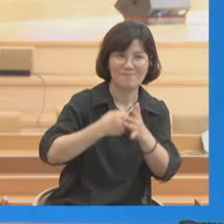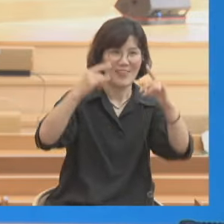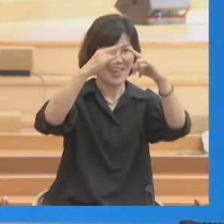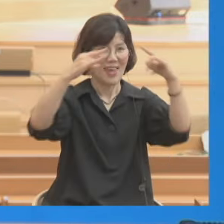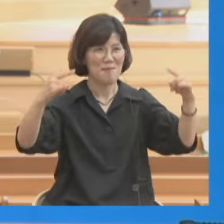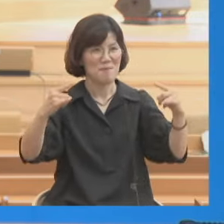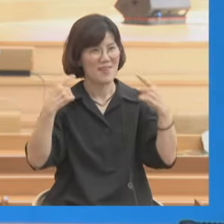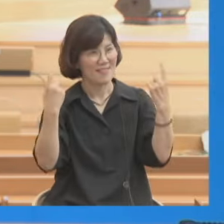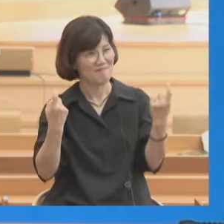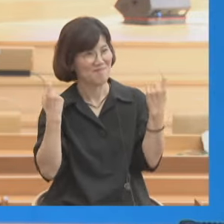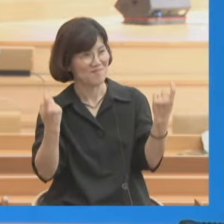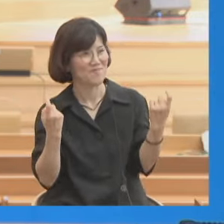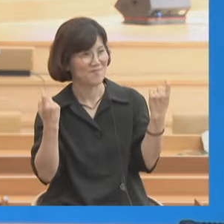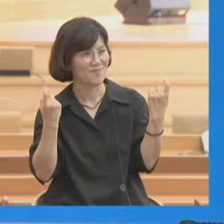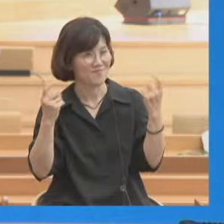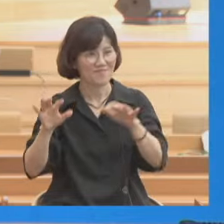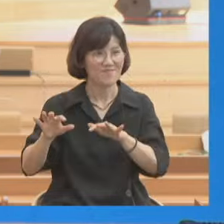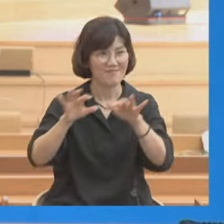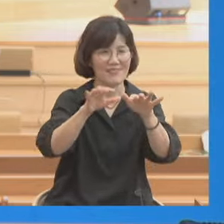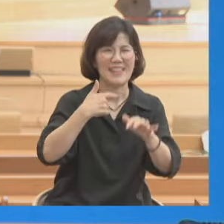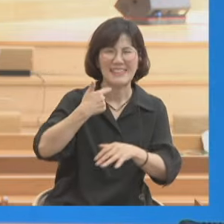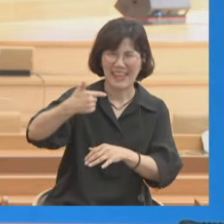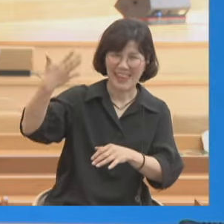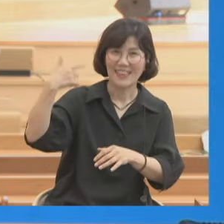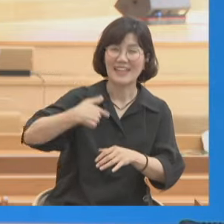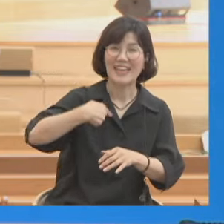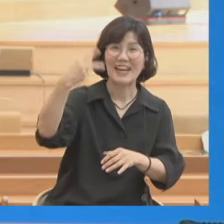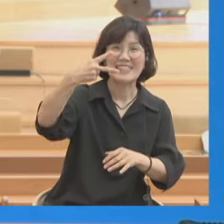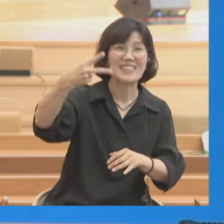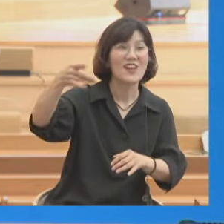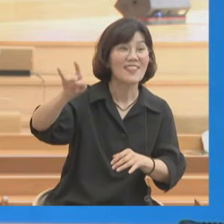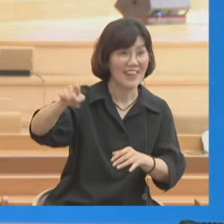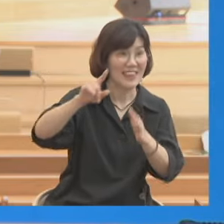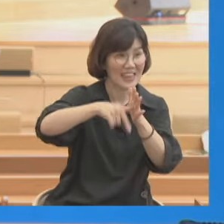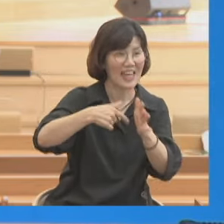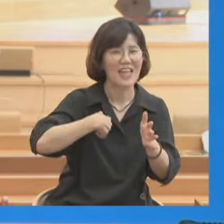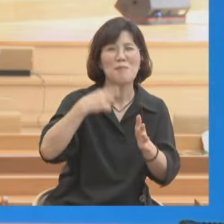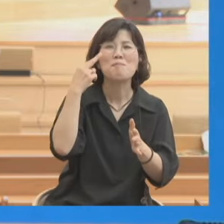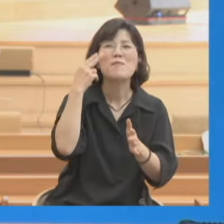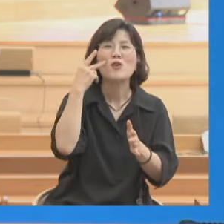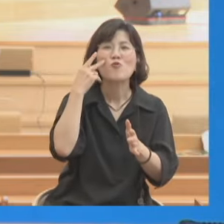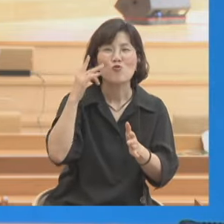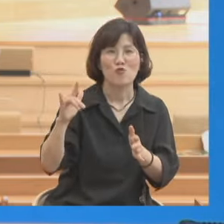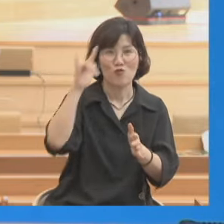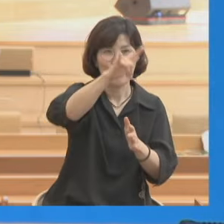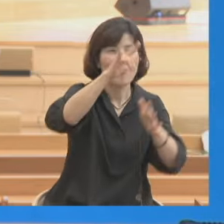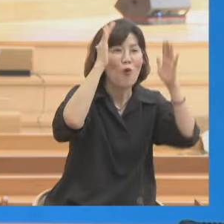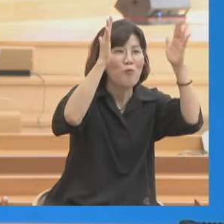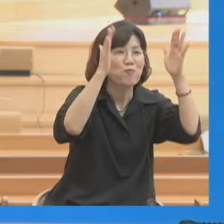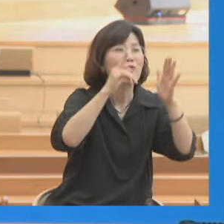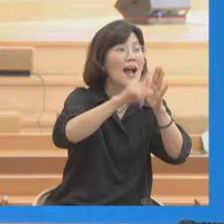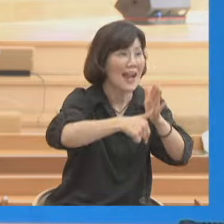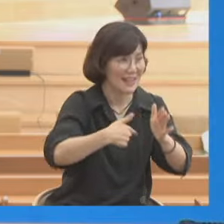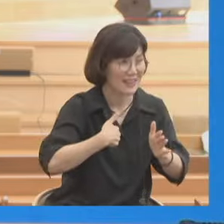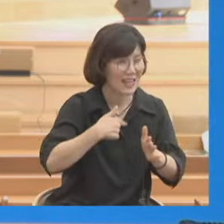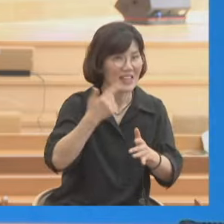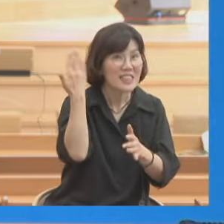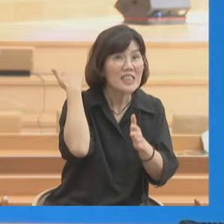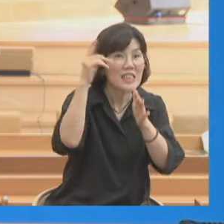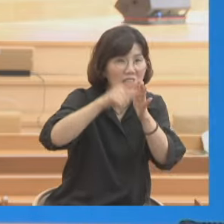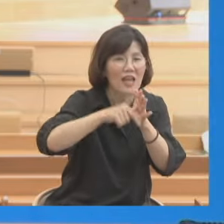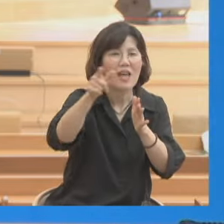다녀오는데 제가 2000년에 미국으로 처음 유학을 갔잖아요. 가보니까 와 미국사의 이 캠핑